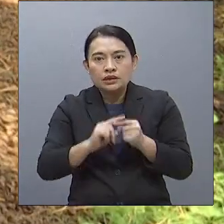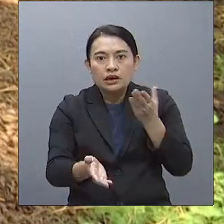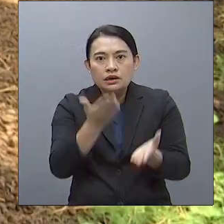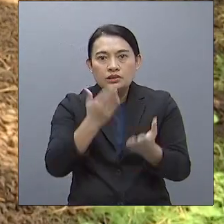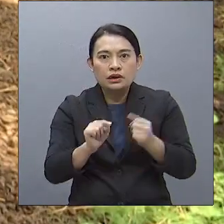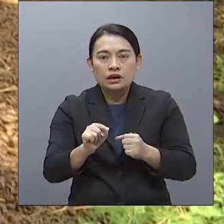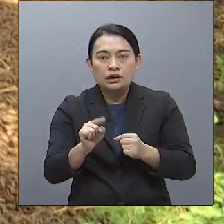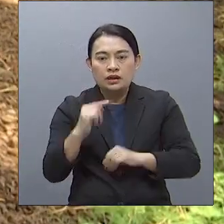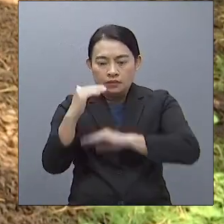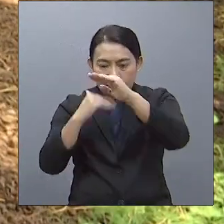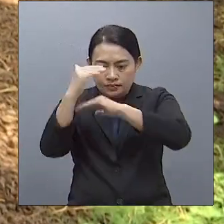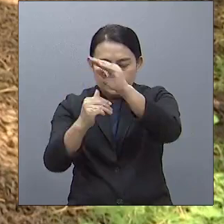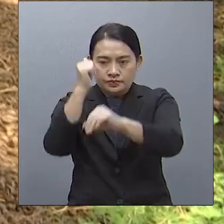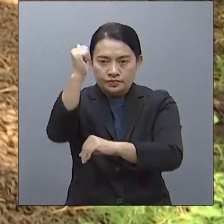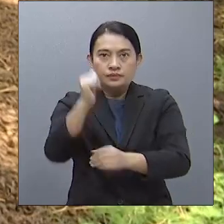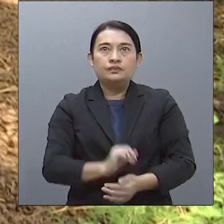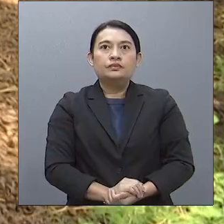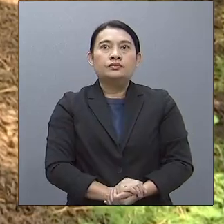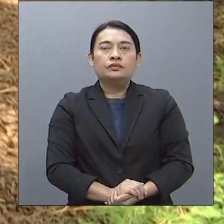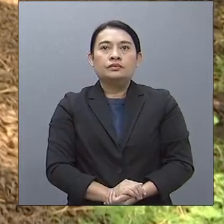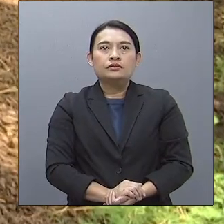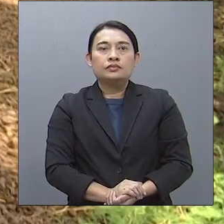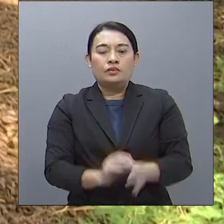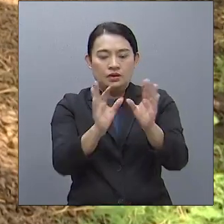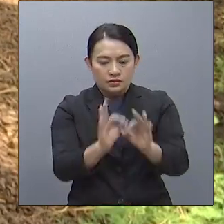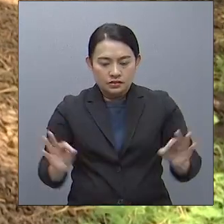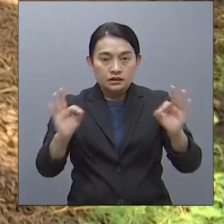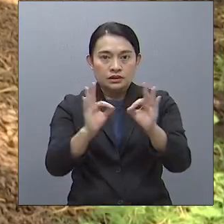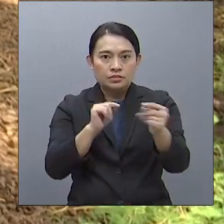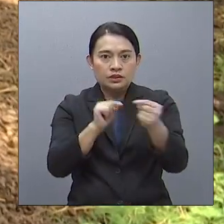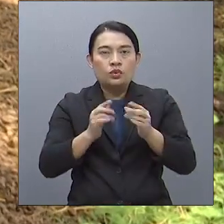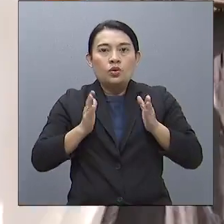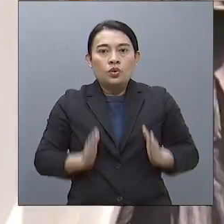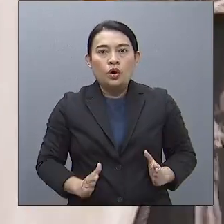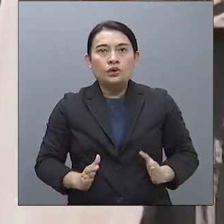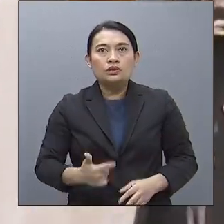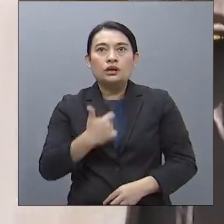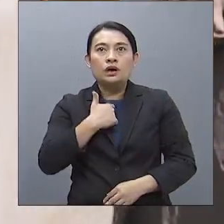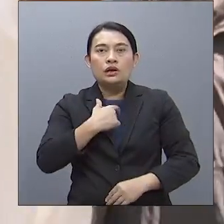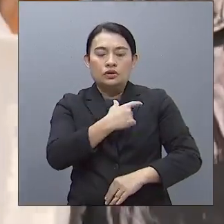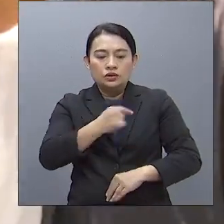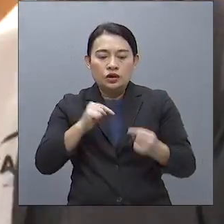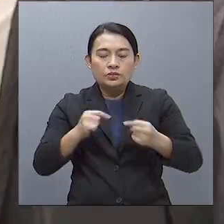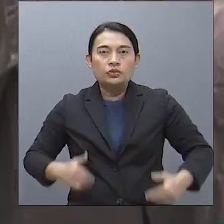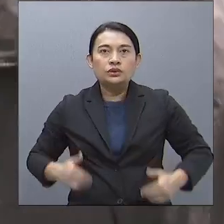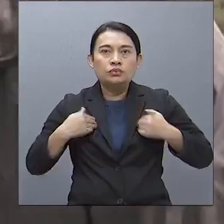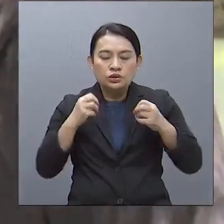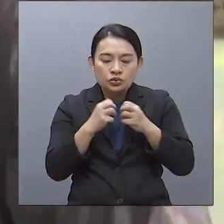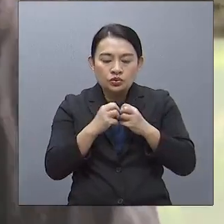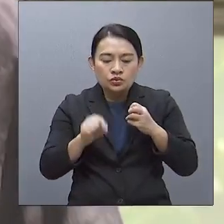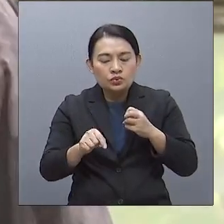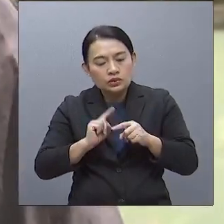โตได้ไปเรื่อยๆครับจริงๆมันขึ้นอยู่กับตัวบุคคลด้วยเนาะอย่างเราเป็นคนที่ชอบชีวิตแบบไม่ได้วุ่นวายมากช